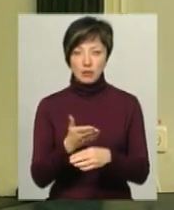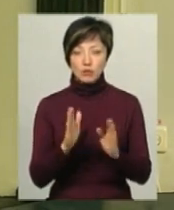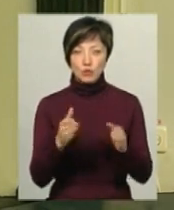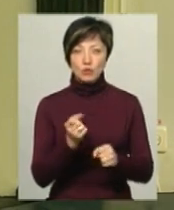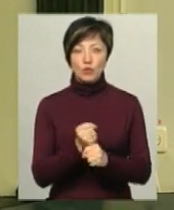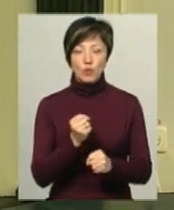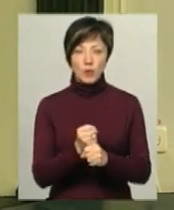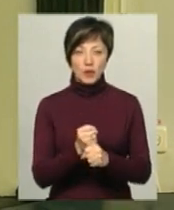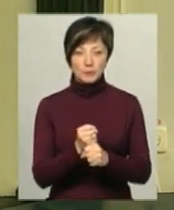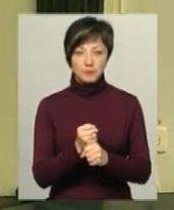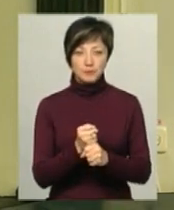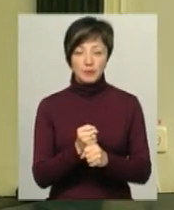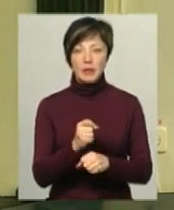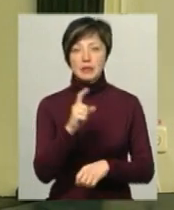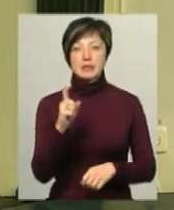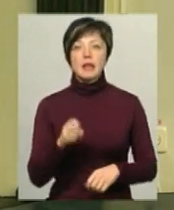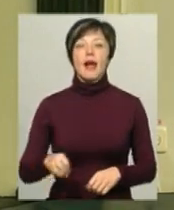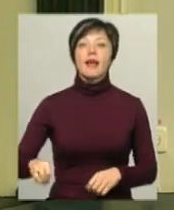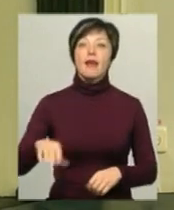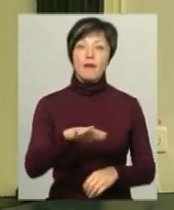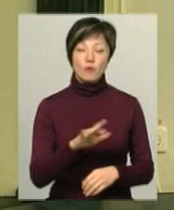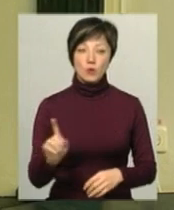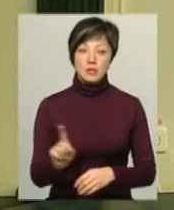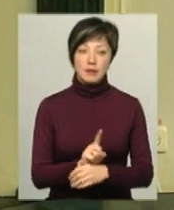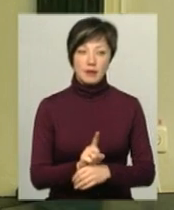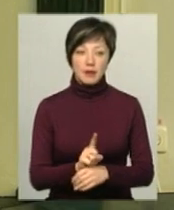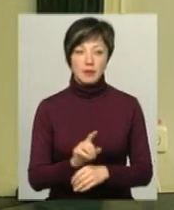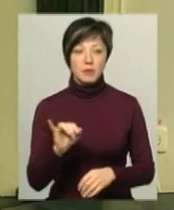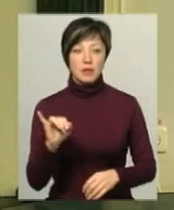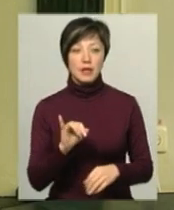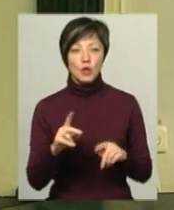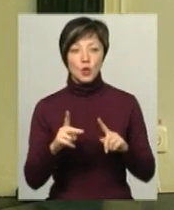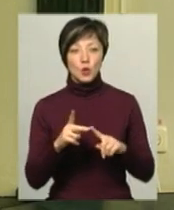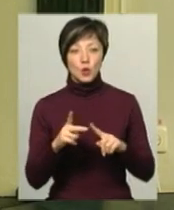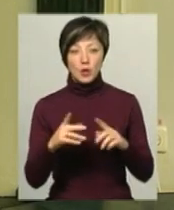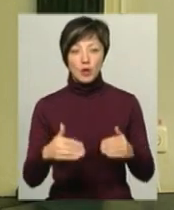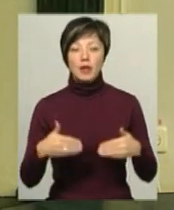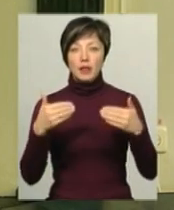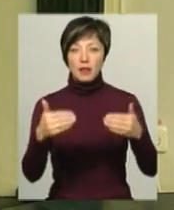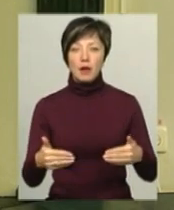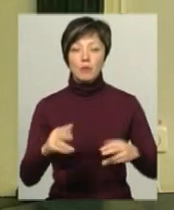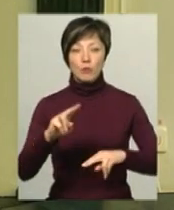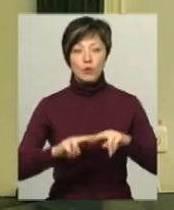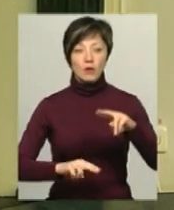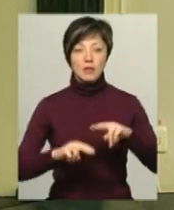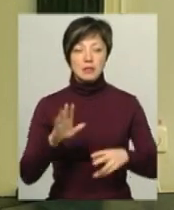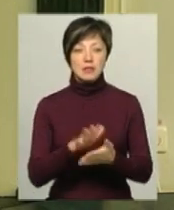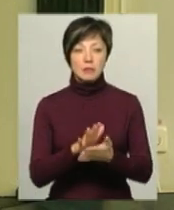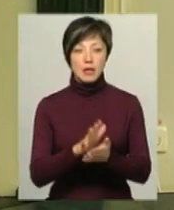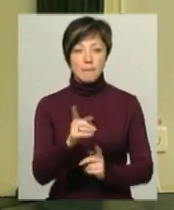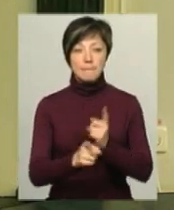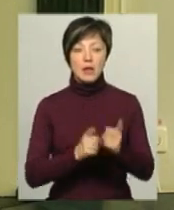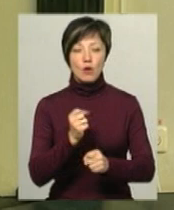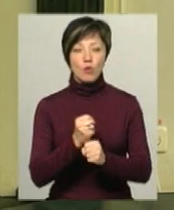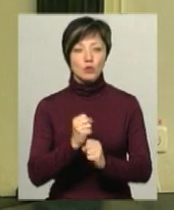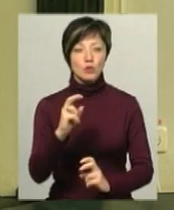будуть зроблені за європейськими стандартами. І другий етап – це будівництво сміттєприробного